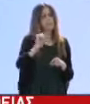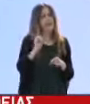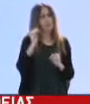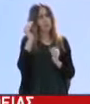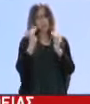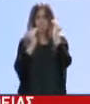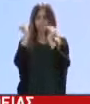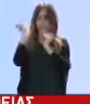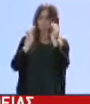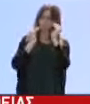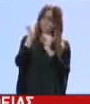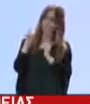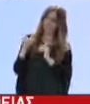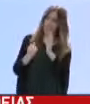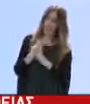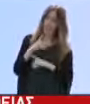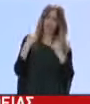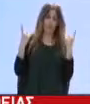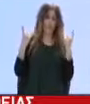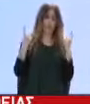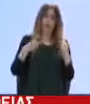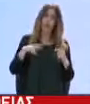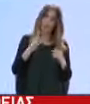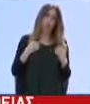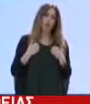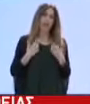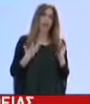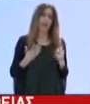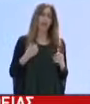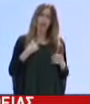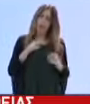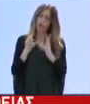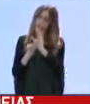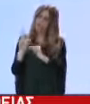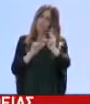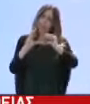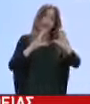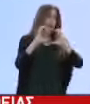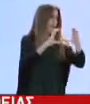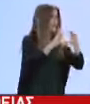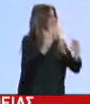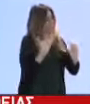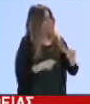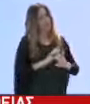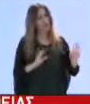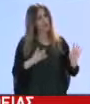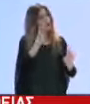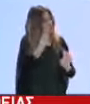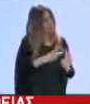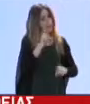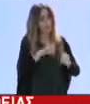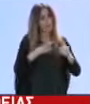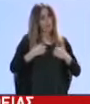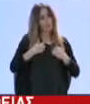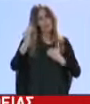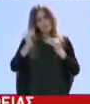δυσπιστούν απέναντι σε μας, ειδικά οι πιο νέοι. Συνομιλώ τακτικά μαζί τους. Και ξέρω ότι δεν μπορώ, ούτε εγώ, ούτε